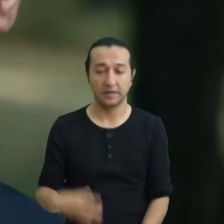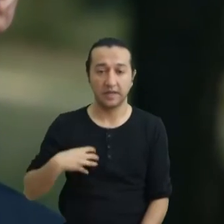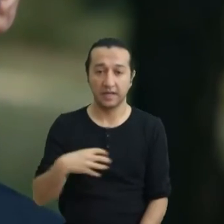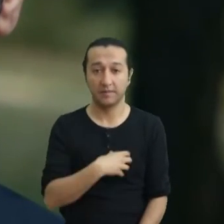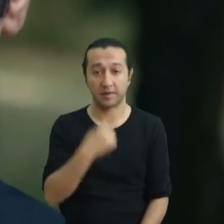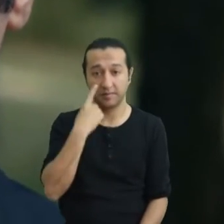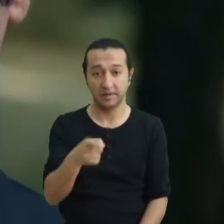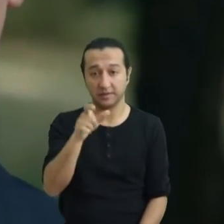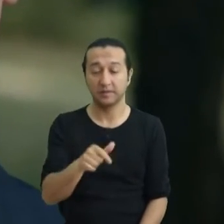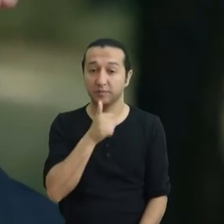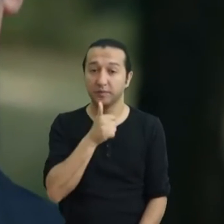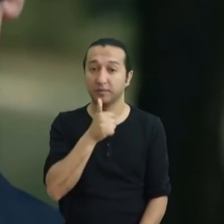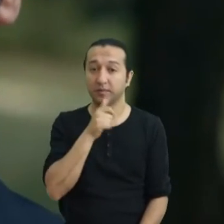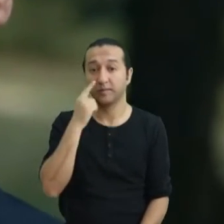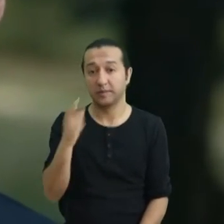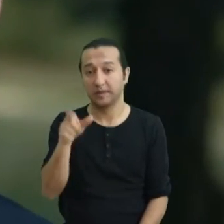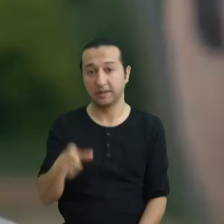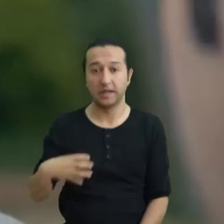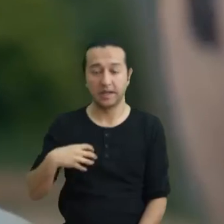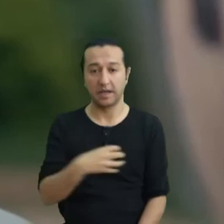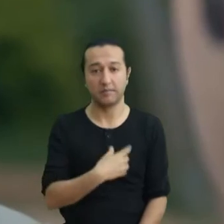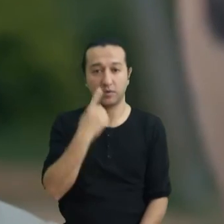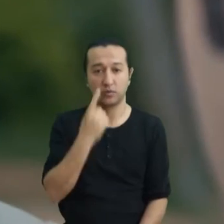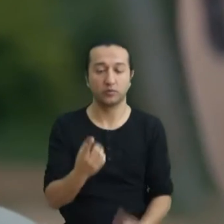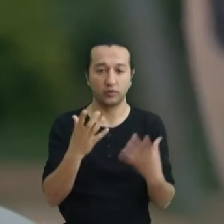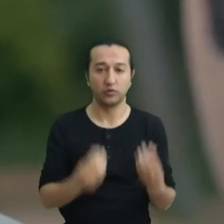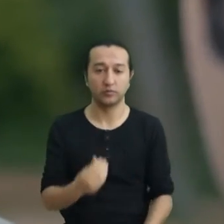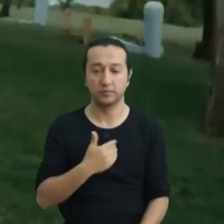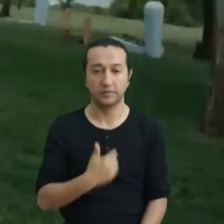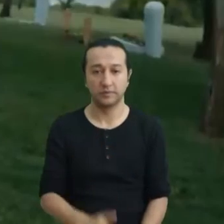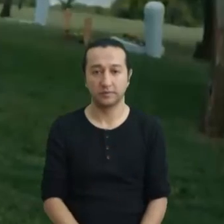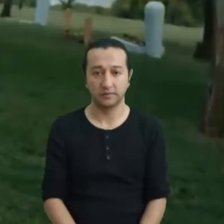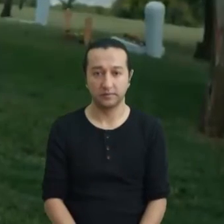Anneme baktığımda babamı, babama baktığımda annemi görürdüm.